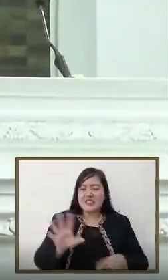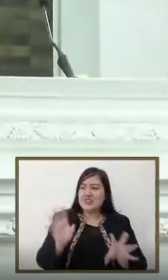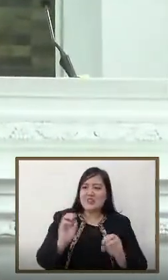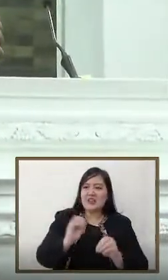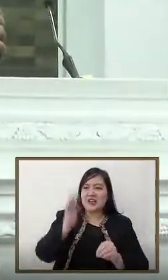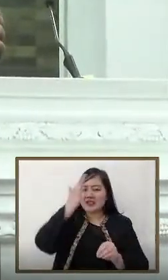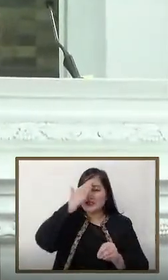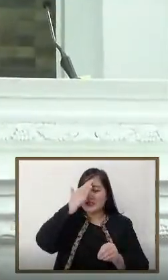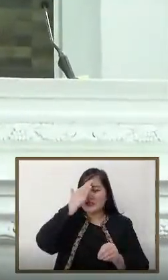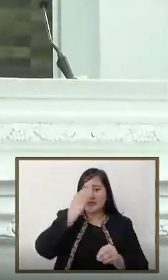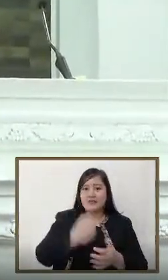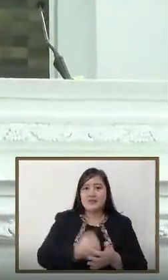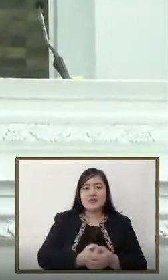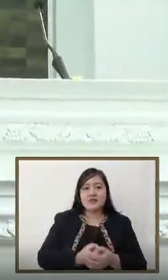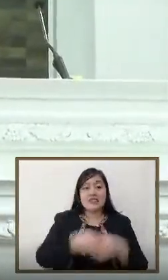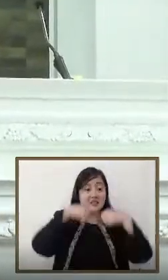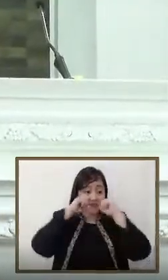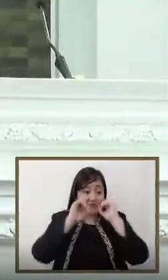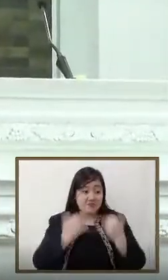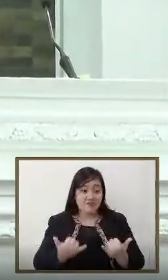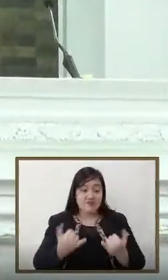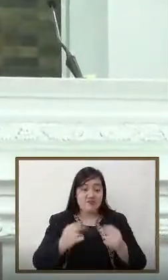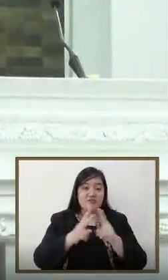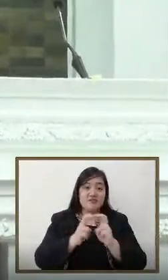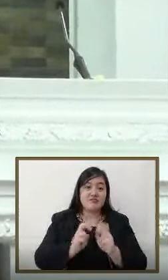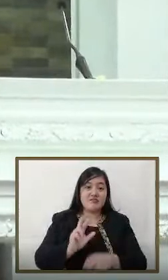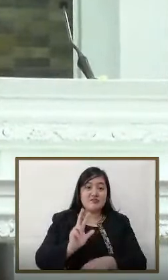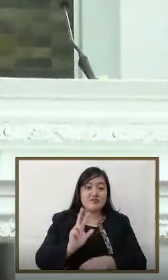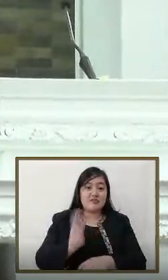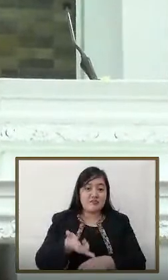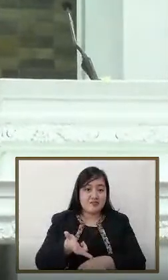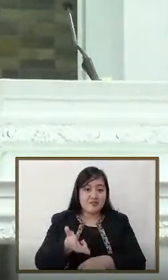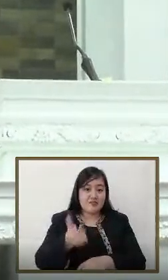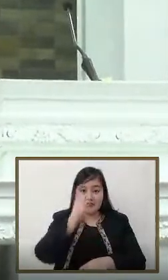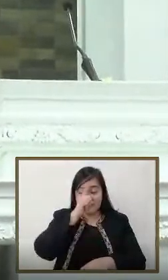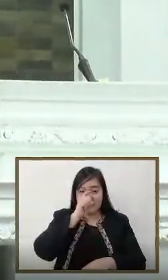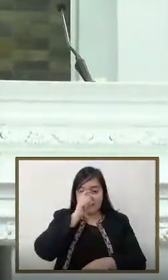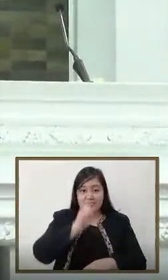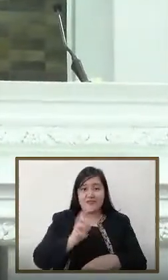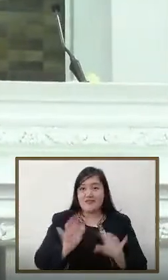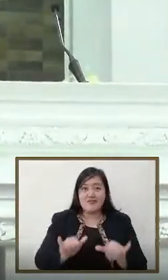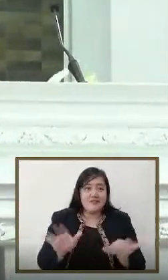Meron nga, 30, wala pa rin, nahisawa eh. Imagine mo yan.